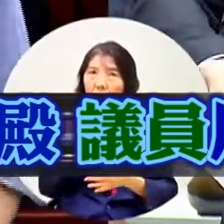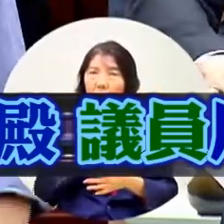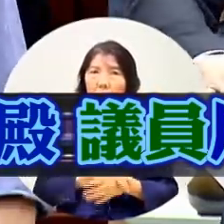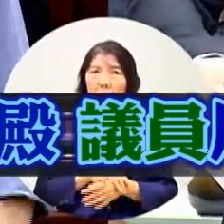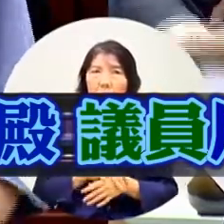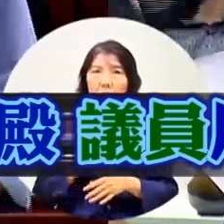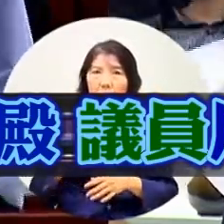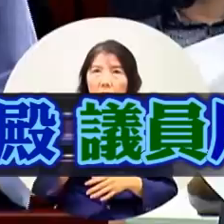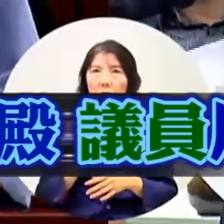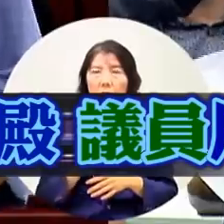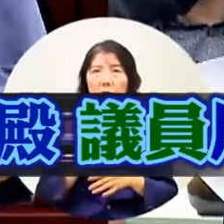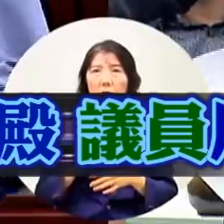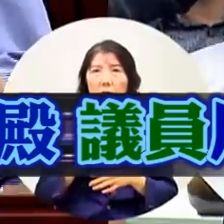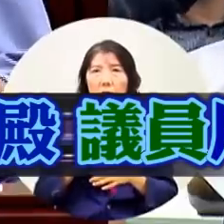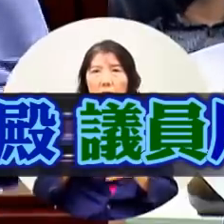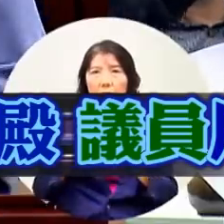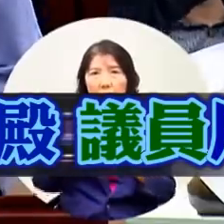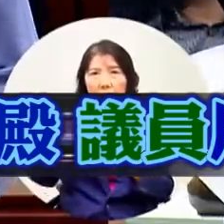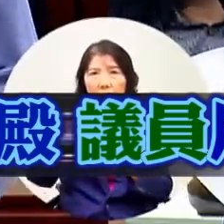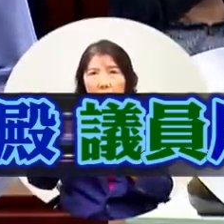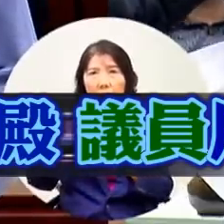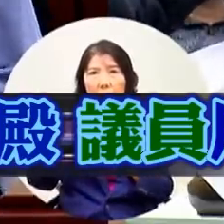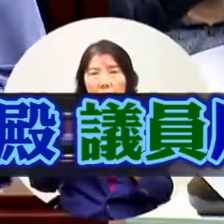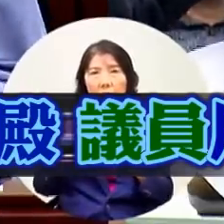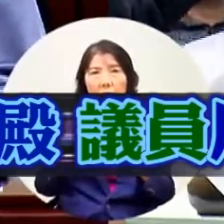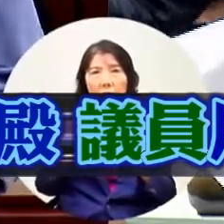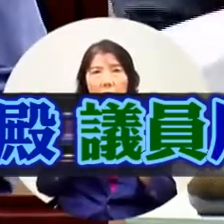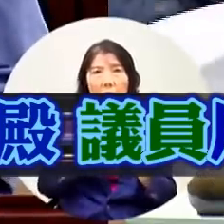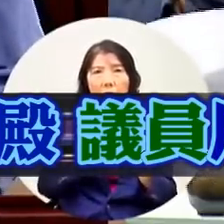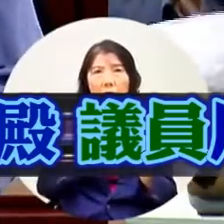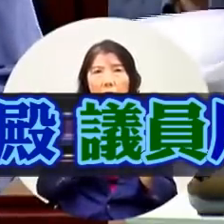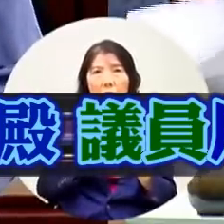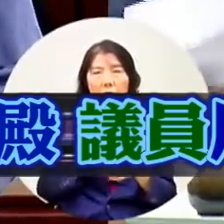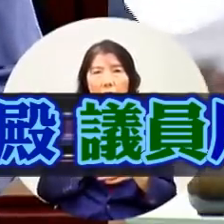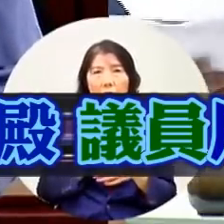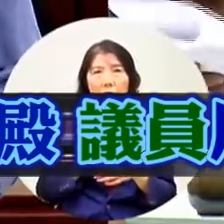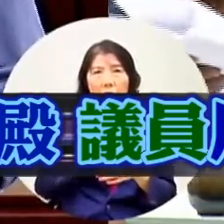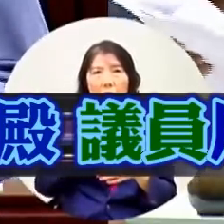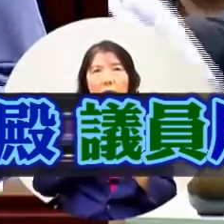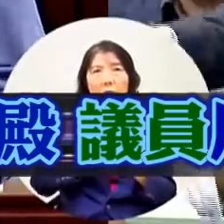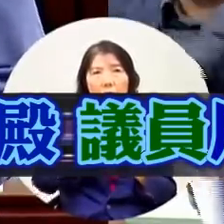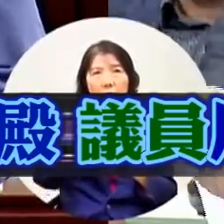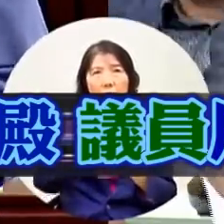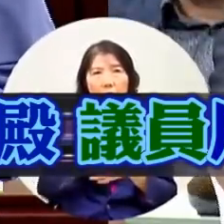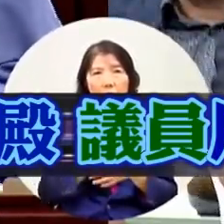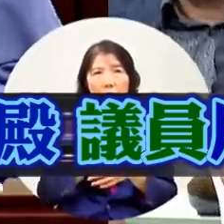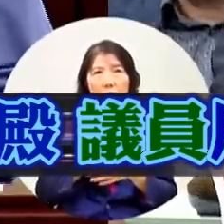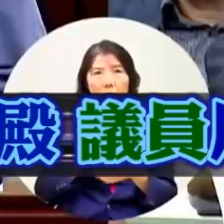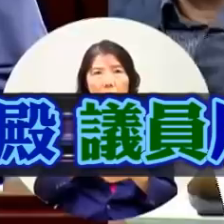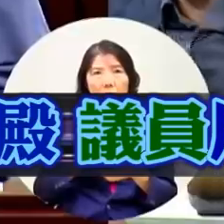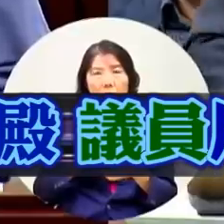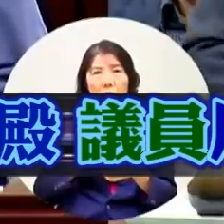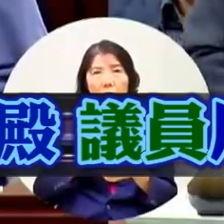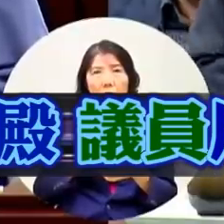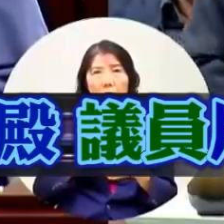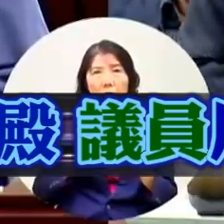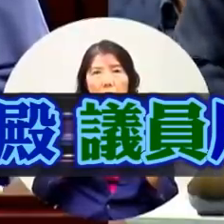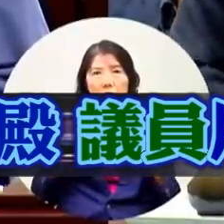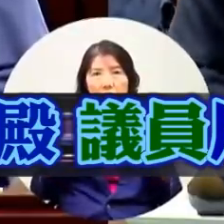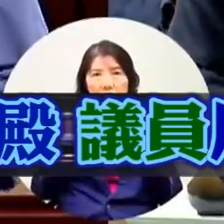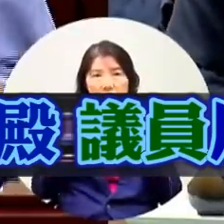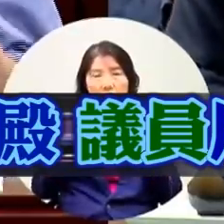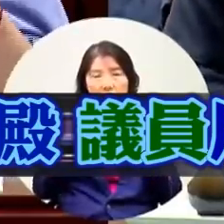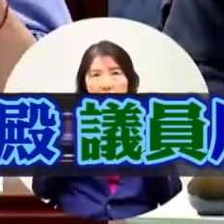是缩帖没有写的，我想要跟你请教。这可能是你没有思考到的事情。 志宏议员，我跟你报告哈，我们绝对不要把自己角色扮演错